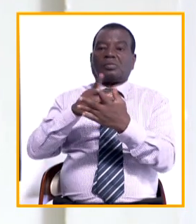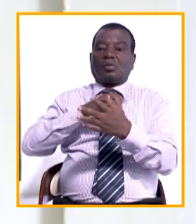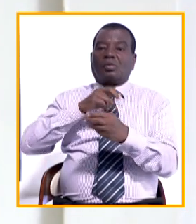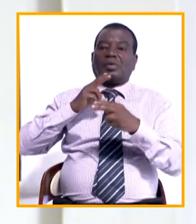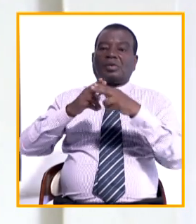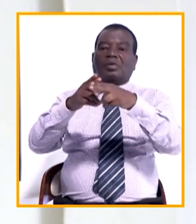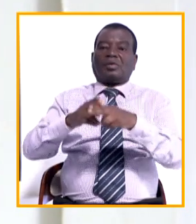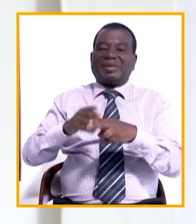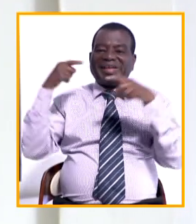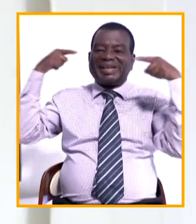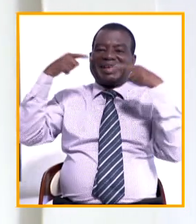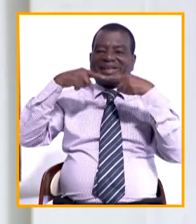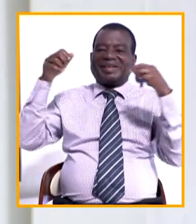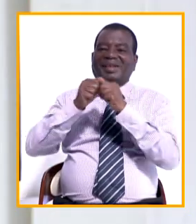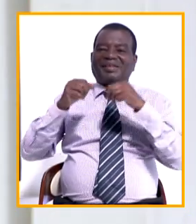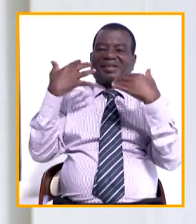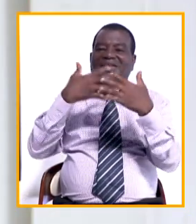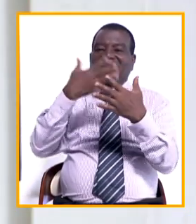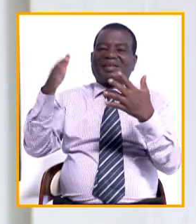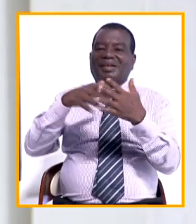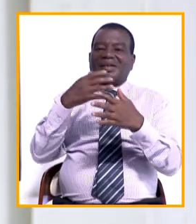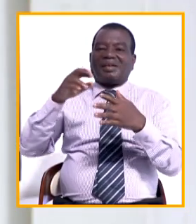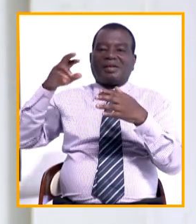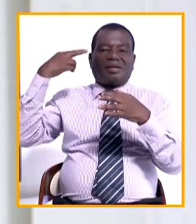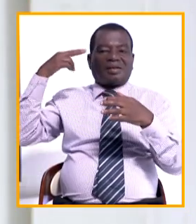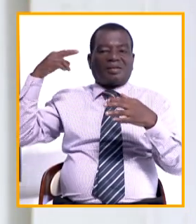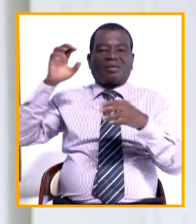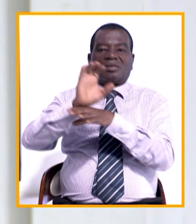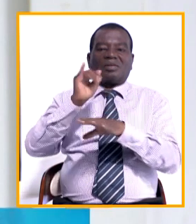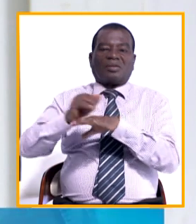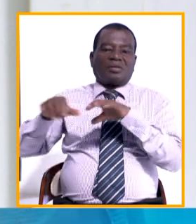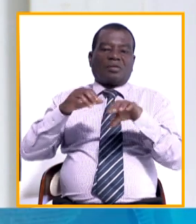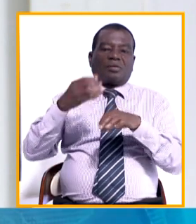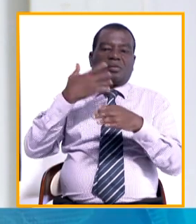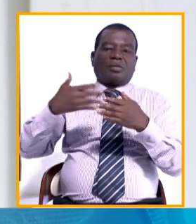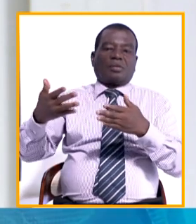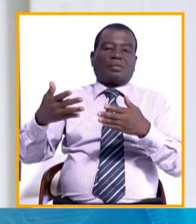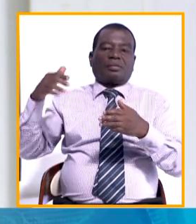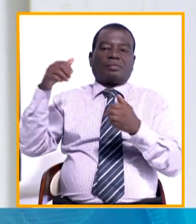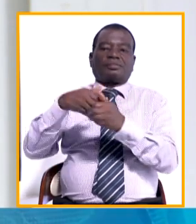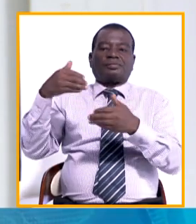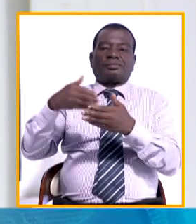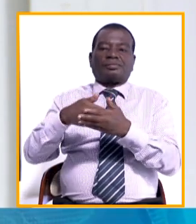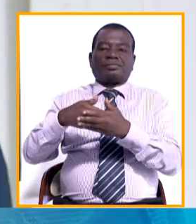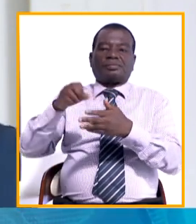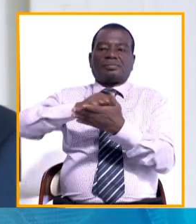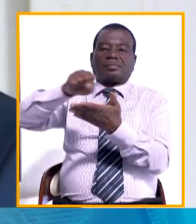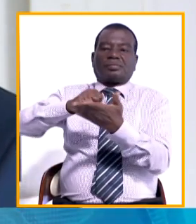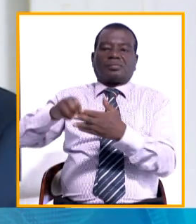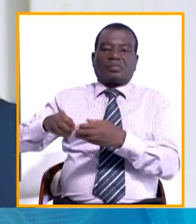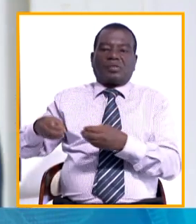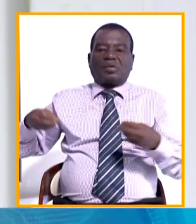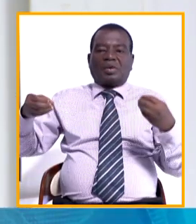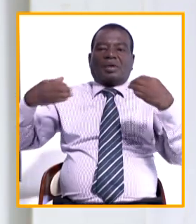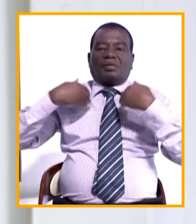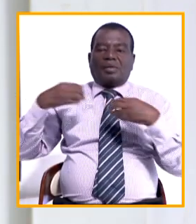appeler Rion avec les stars. Radio Côte d'Ivoire fait peau neuve. Cette saison, elle va porter de nouveaux habits qui vont vous